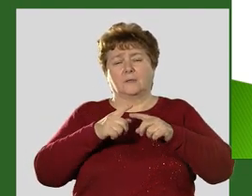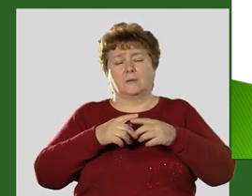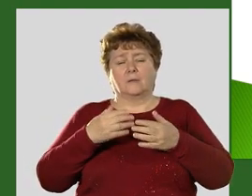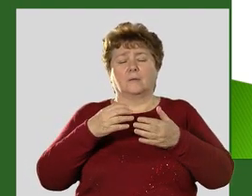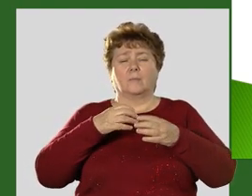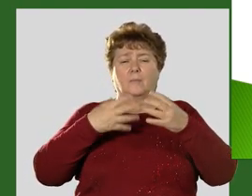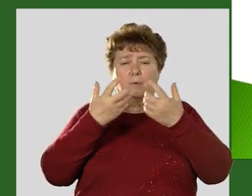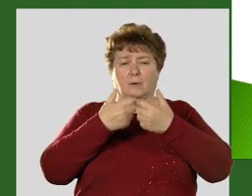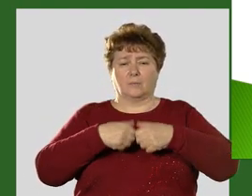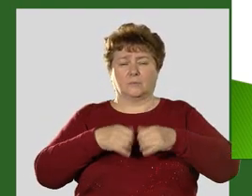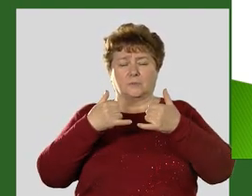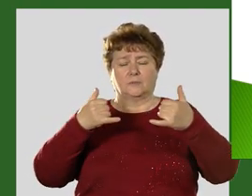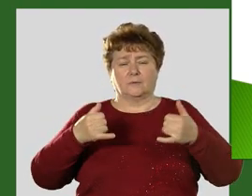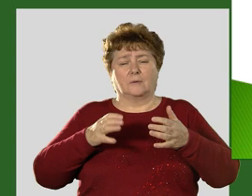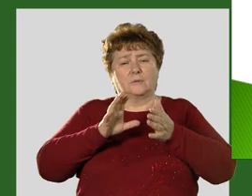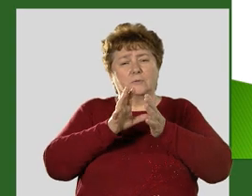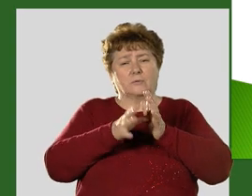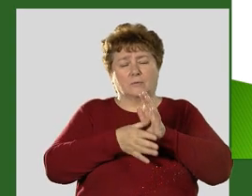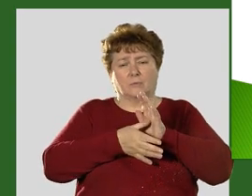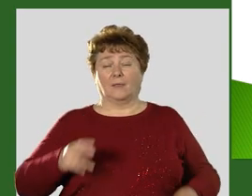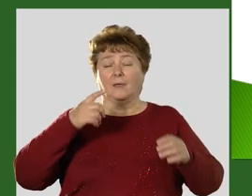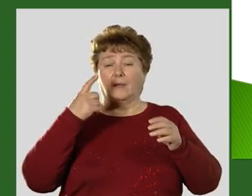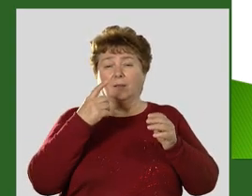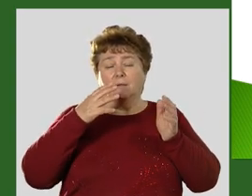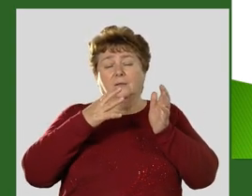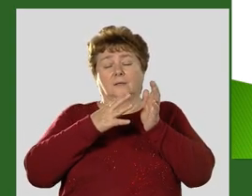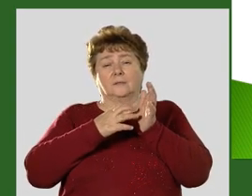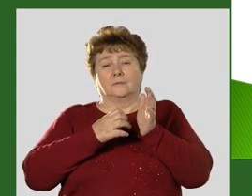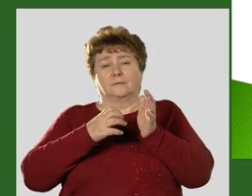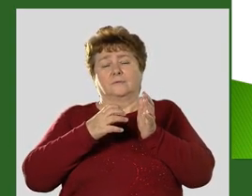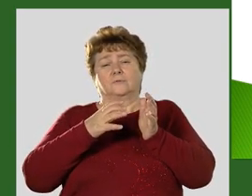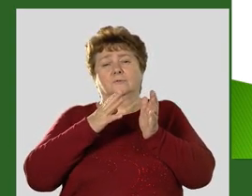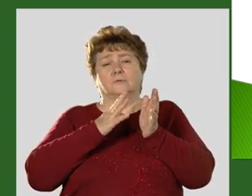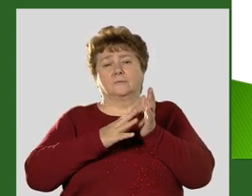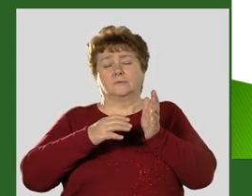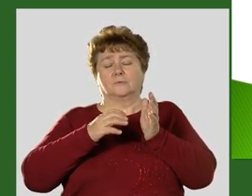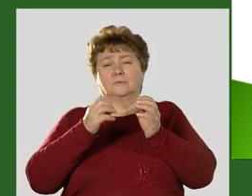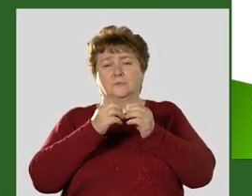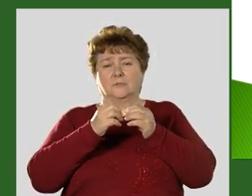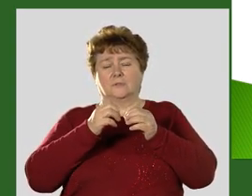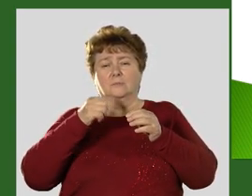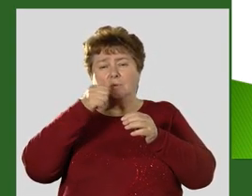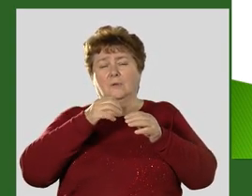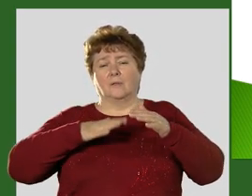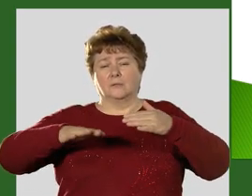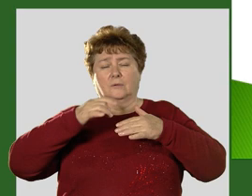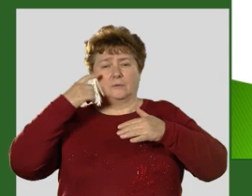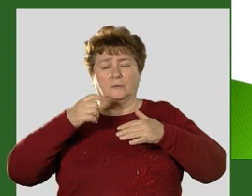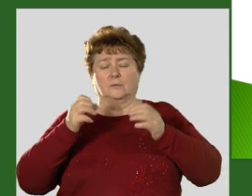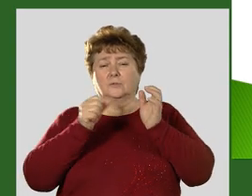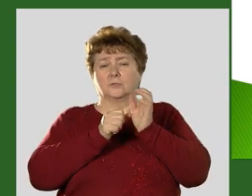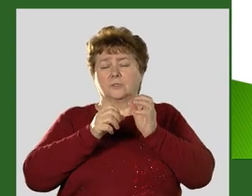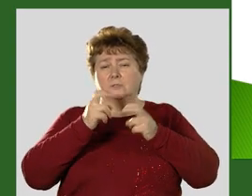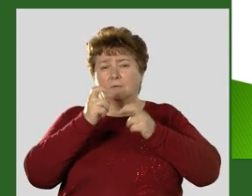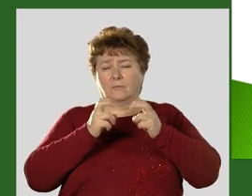вид промышленности развивается медленно. К 1910 году на территории Киргизии было лишь 6